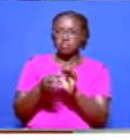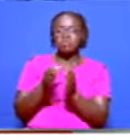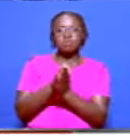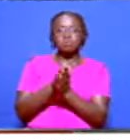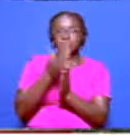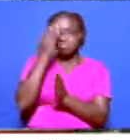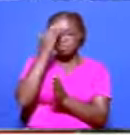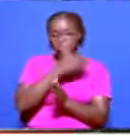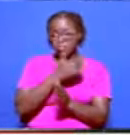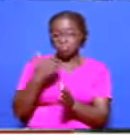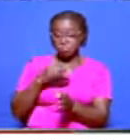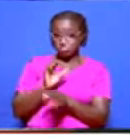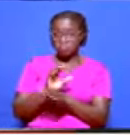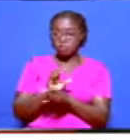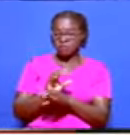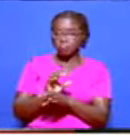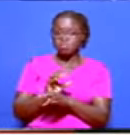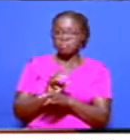mnamo mwaka